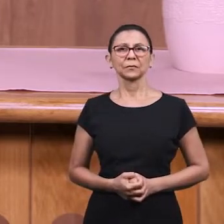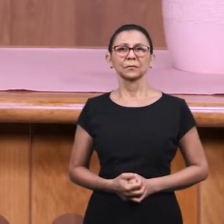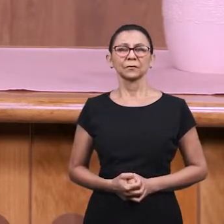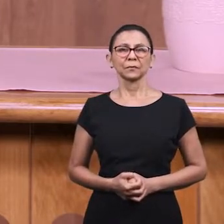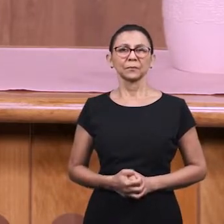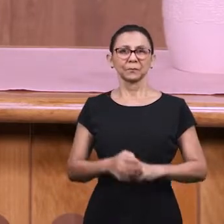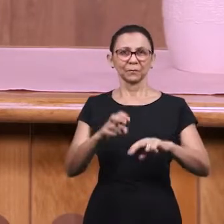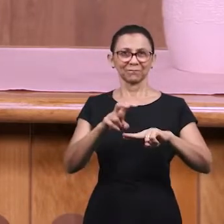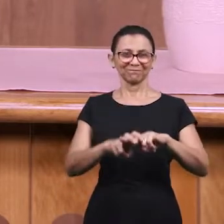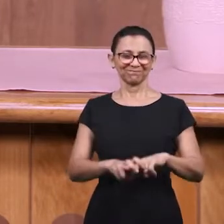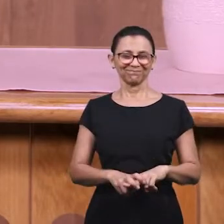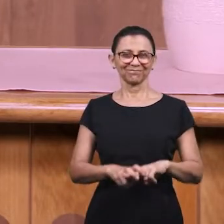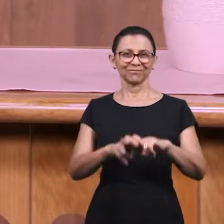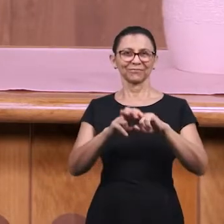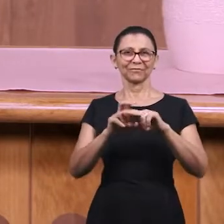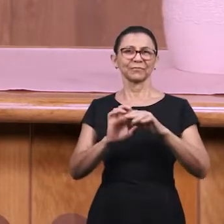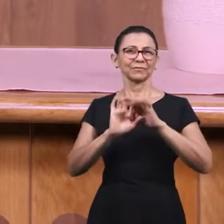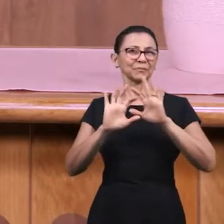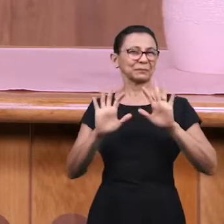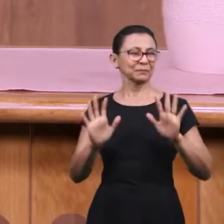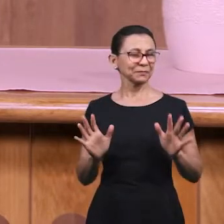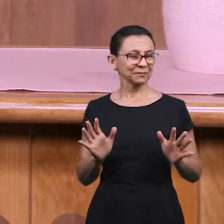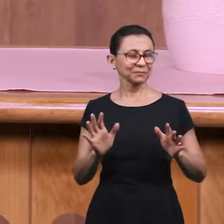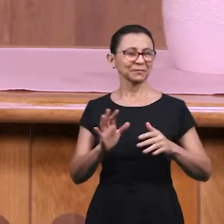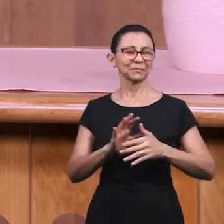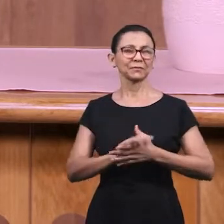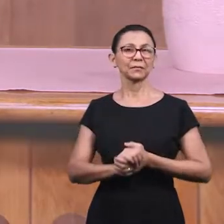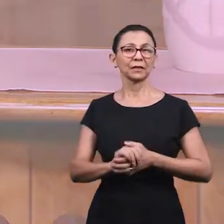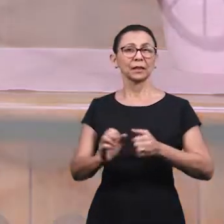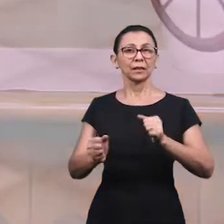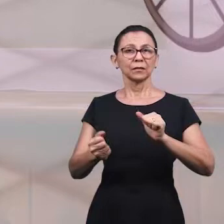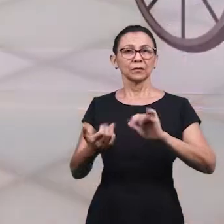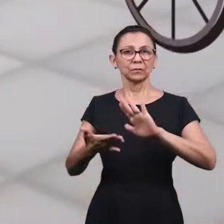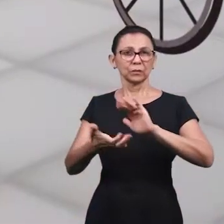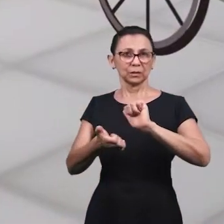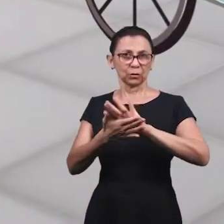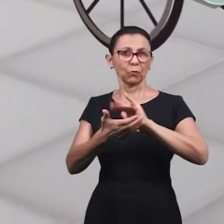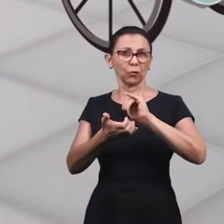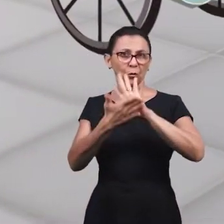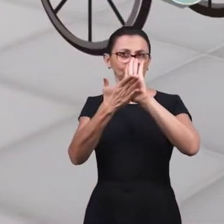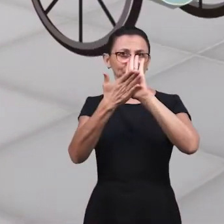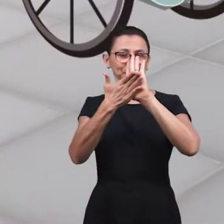Присаживайтесь. Мы споем сейчас псалом.